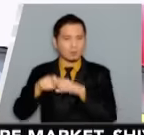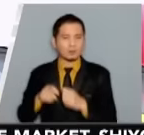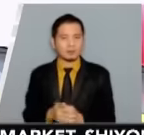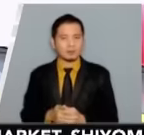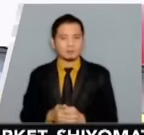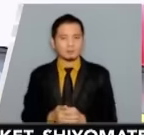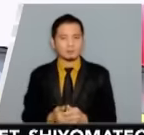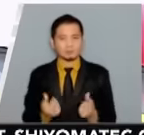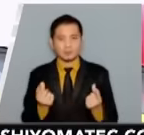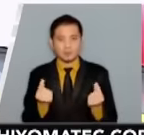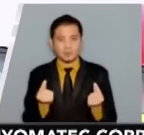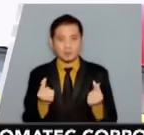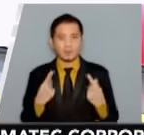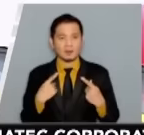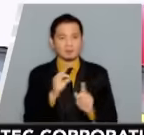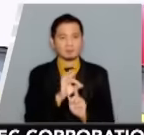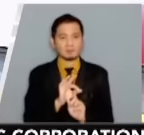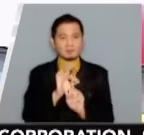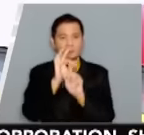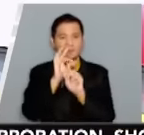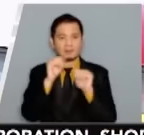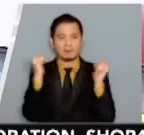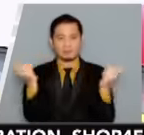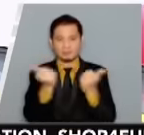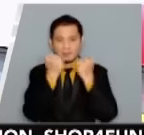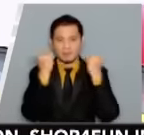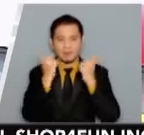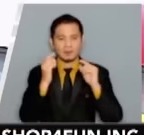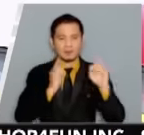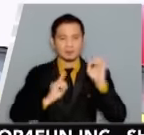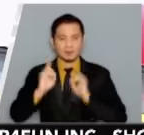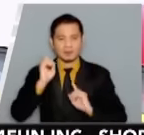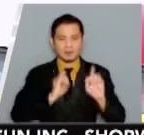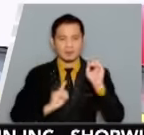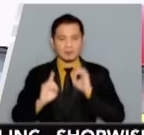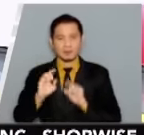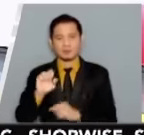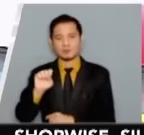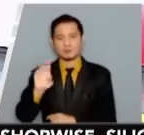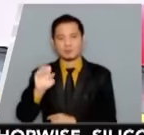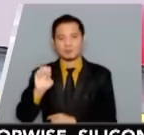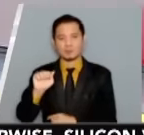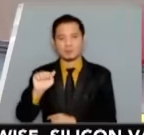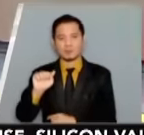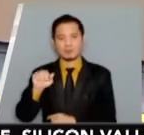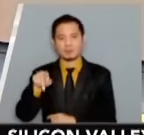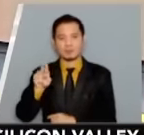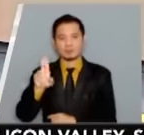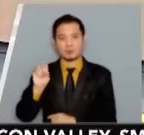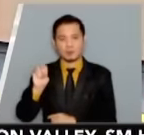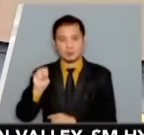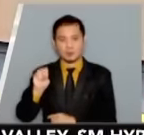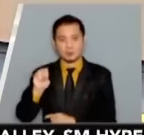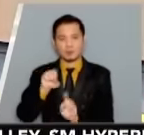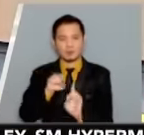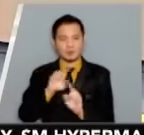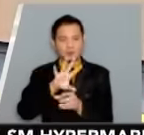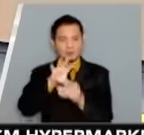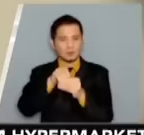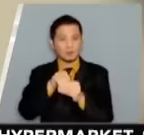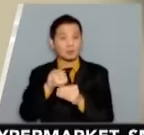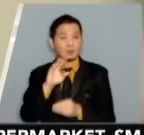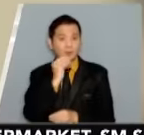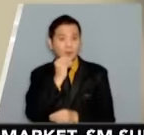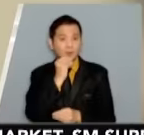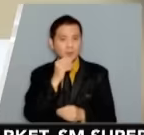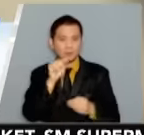special anniversary radio drama ng Suma sa Puso kasama si Tony Aquino. Hindi ko na nagagawa yung